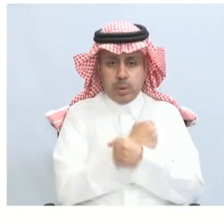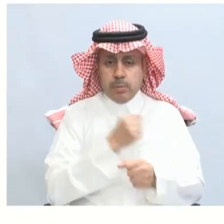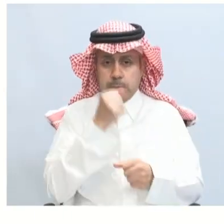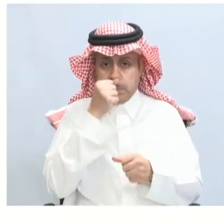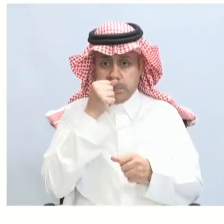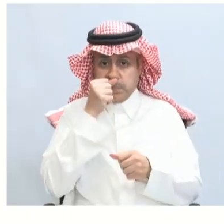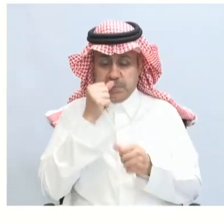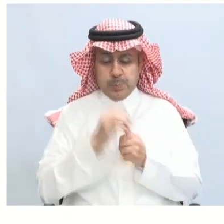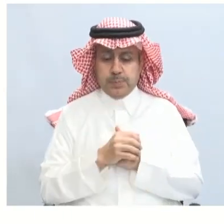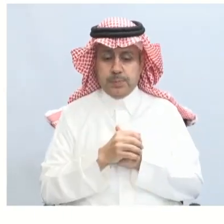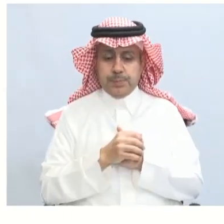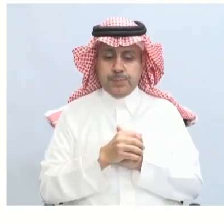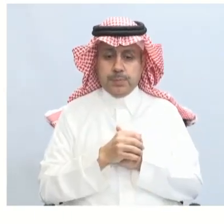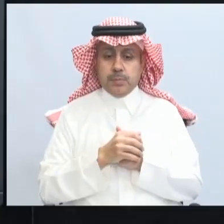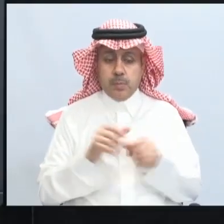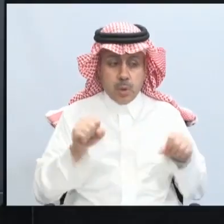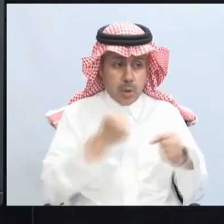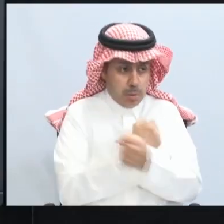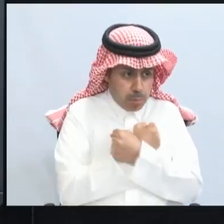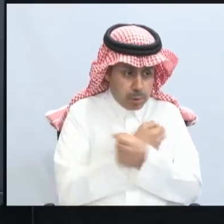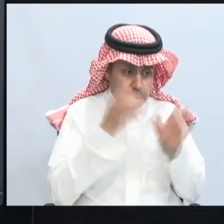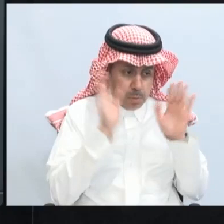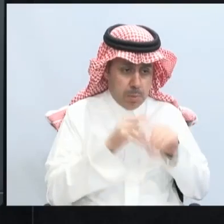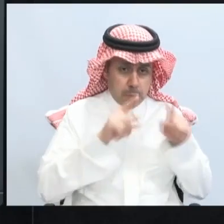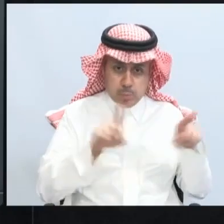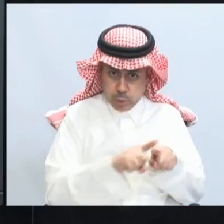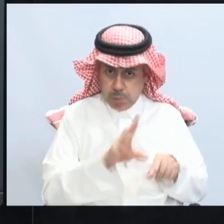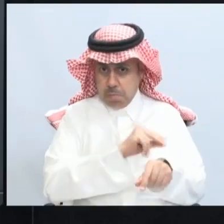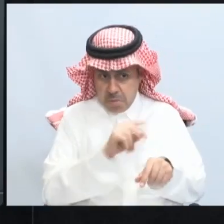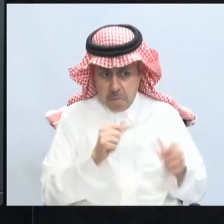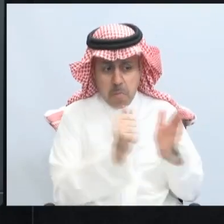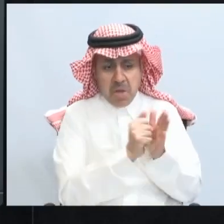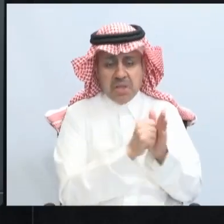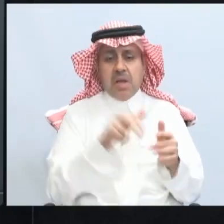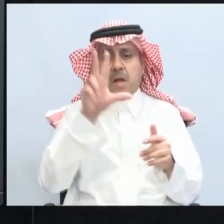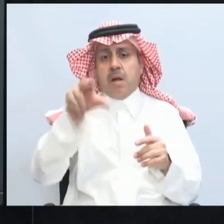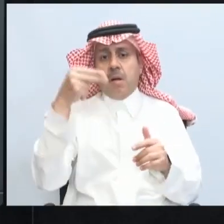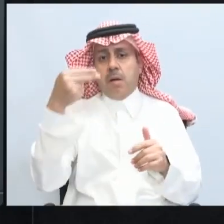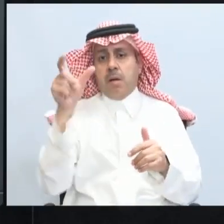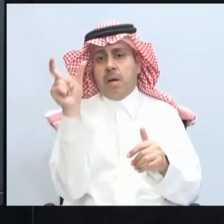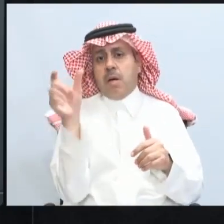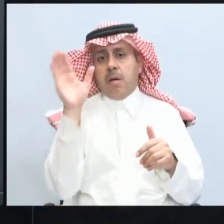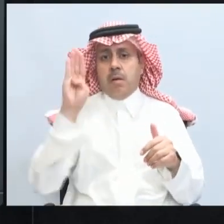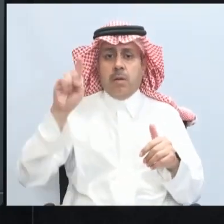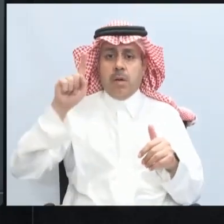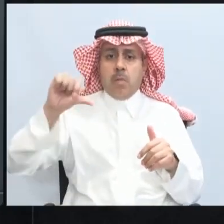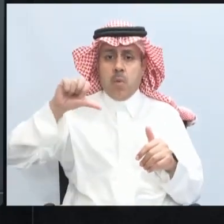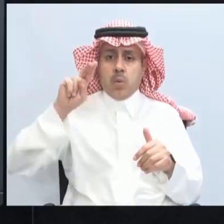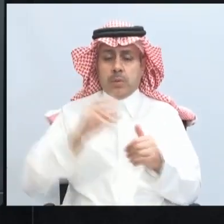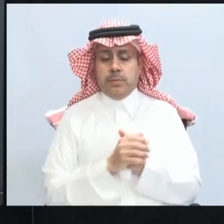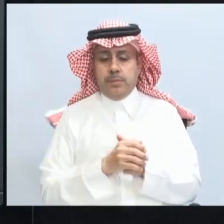الله جل وعلا لما ياتي هذا المشرك يعبد الاوثان شبه ذلك ببيت